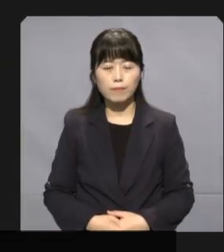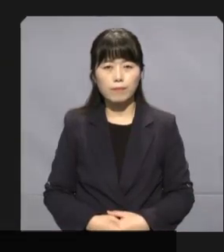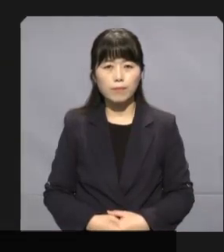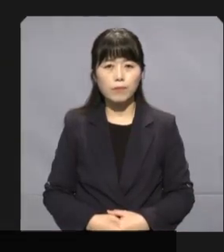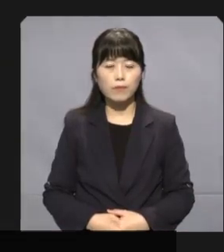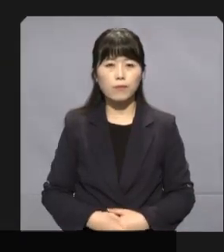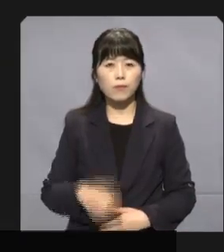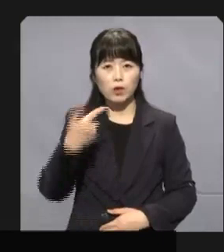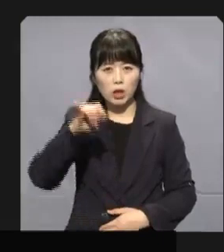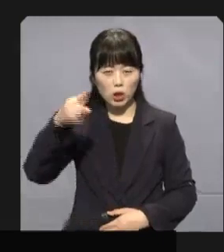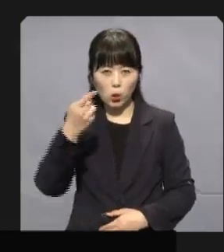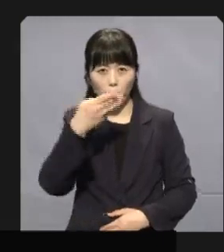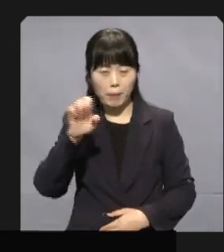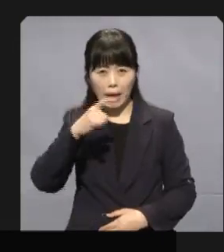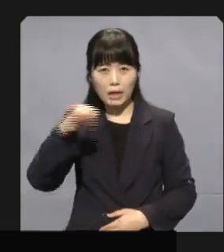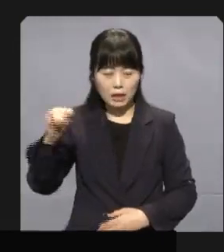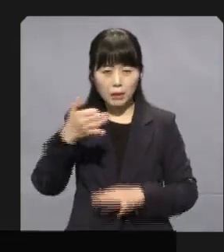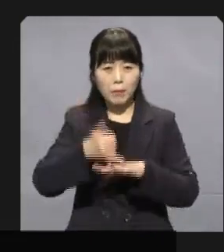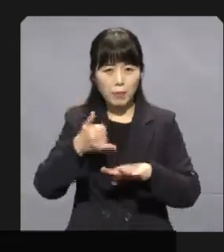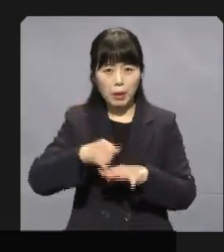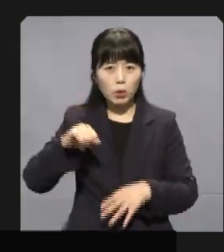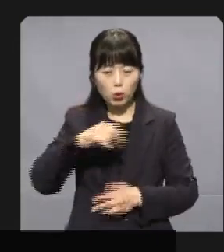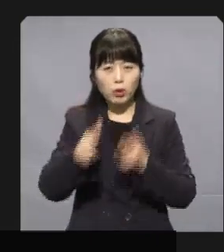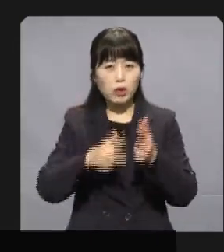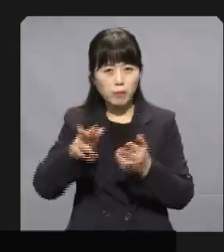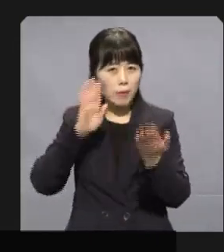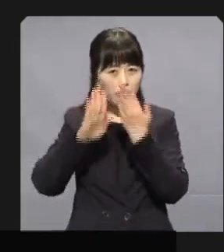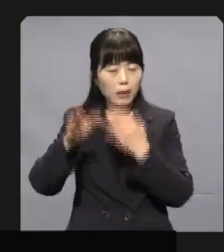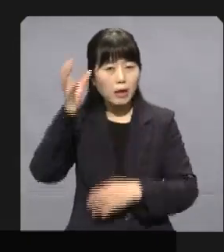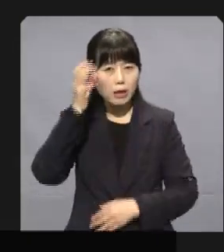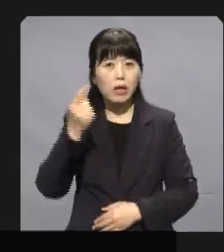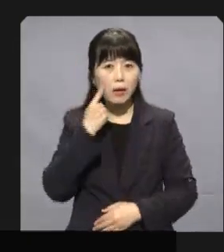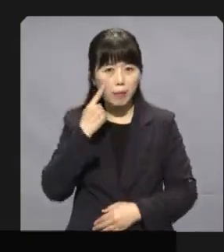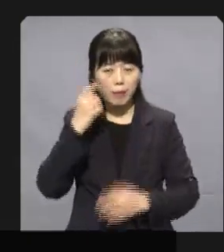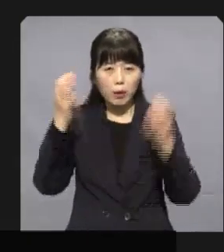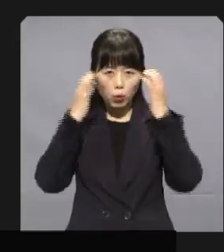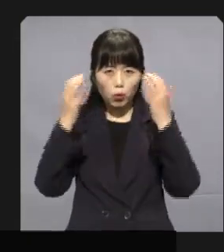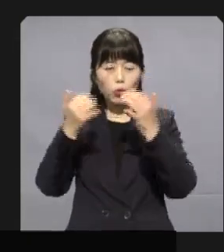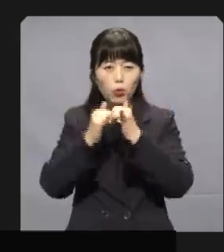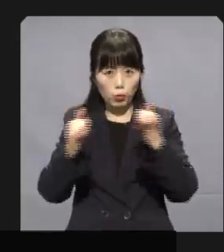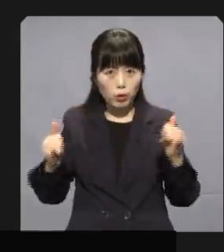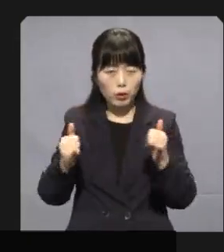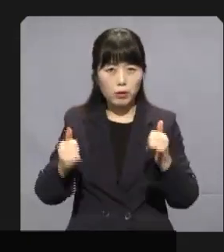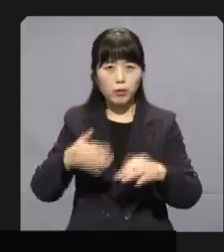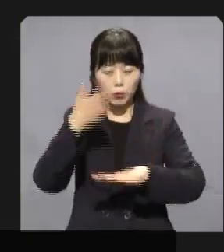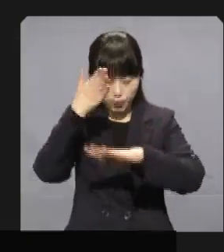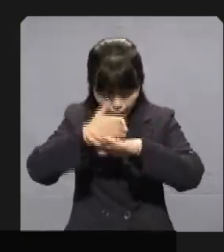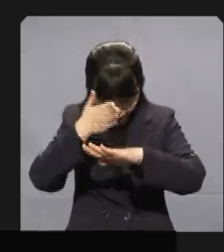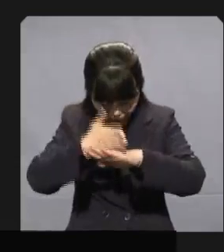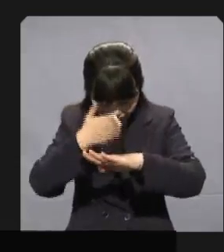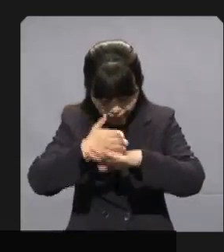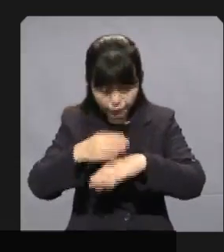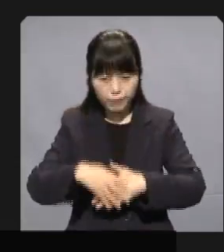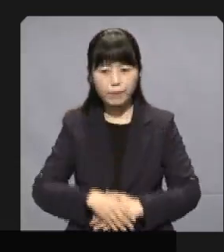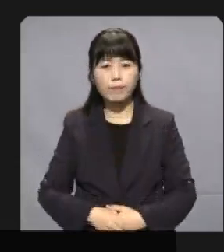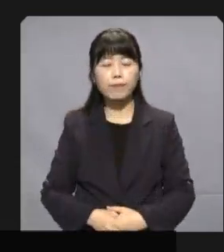네, 니오타니 팜이 그려나갈 곤충 산업의 미래 기대해 보겠습니다. 고생해 주신 통신원분들 고맙습니다.